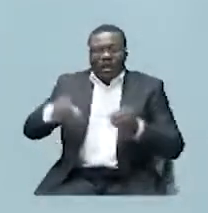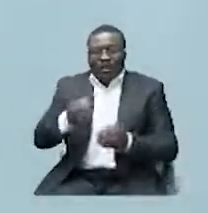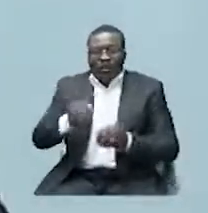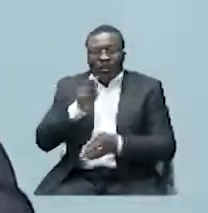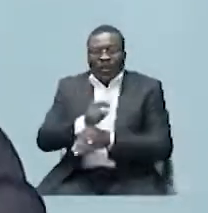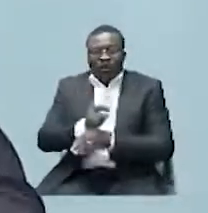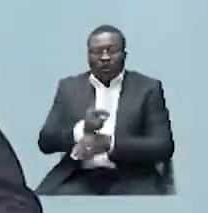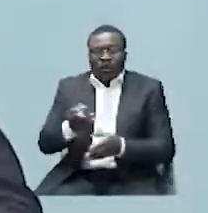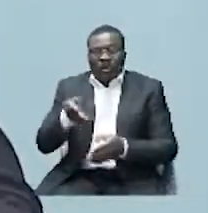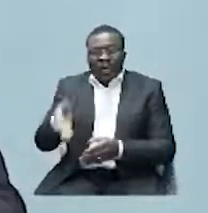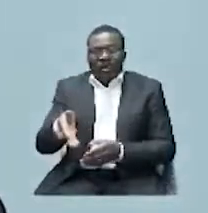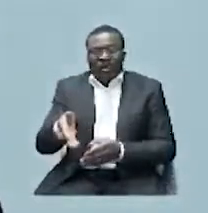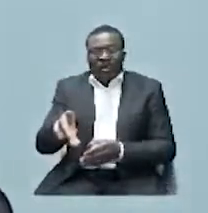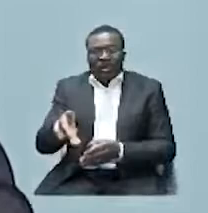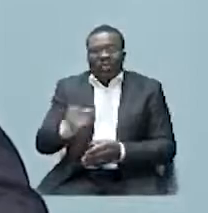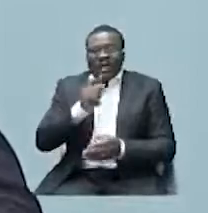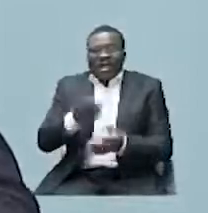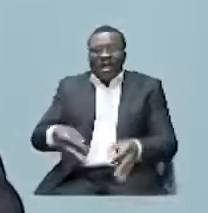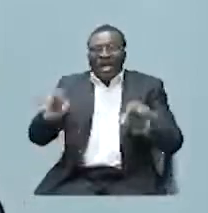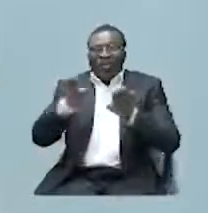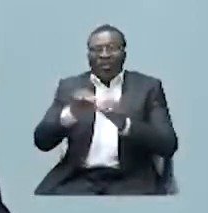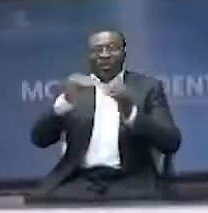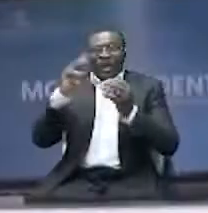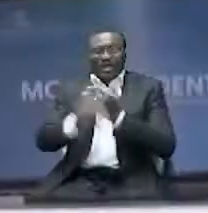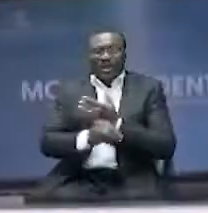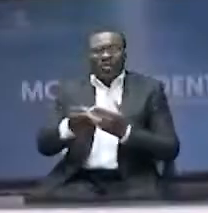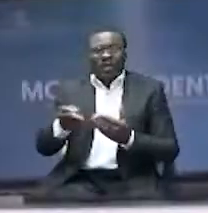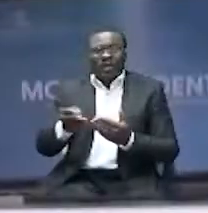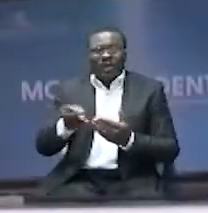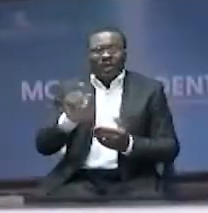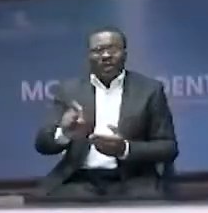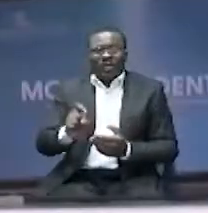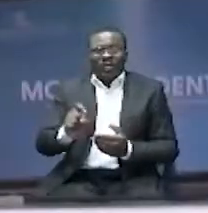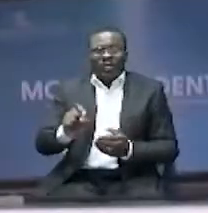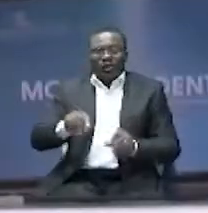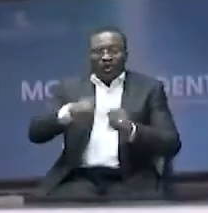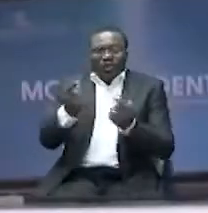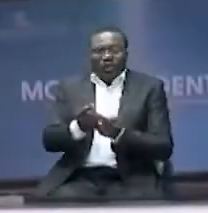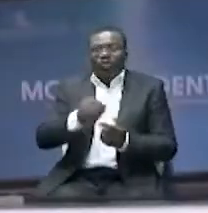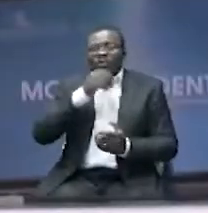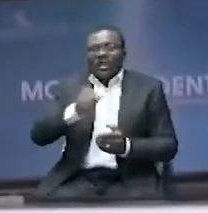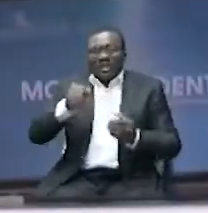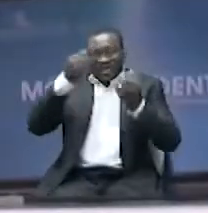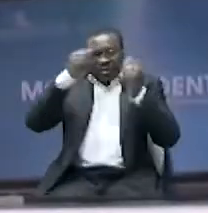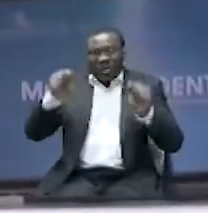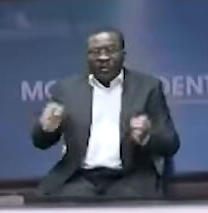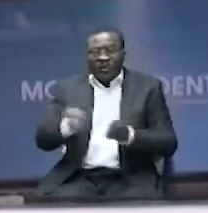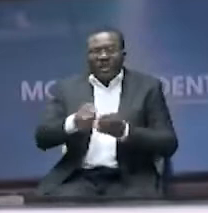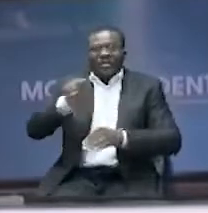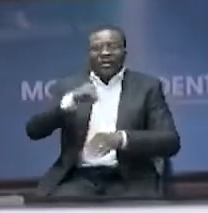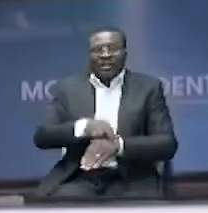régulé. Il est important également, il serait pertinent également que le collège des anciens présidents de l'Assemblée